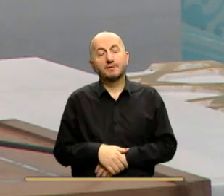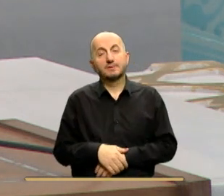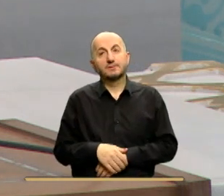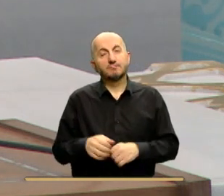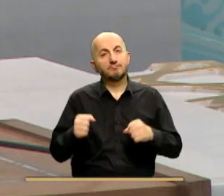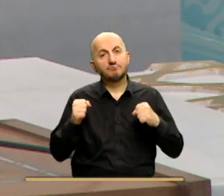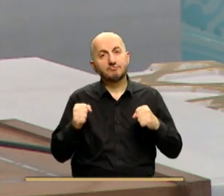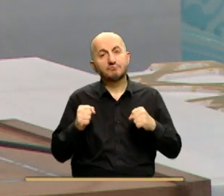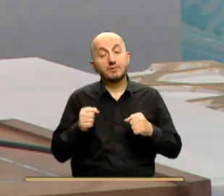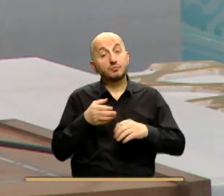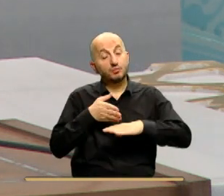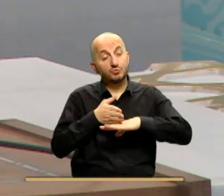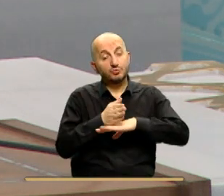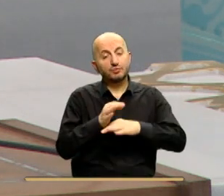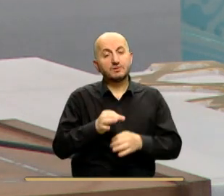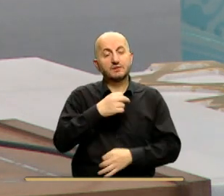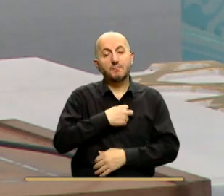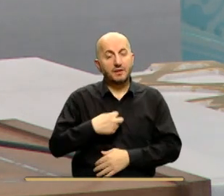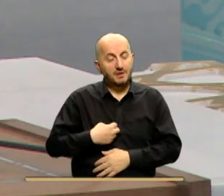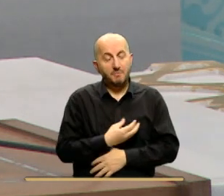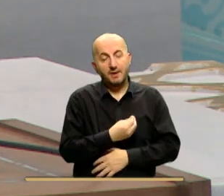sadıklarla, başta peygamberlerle,